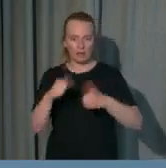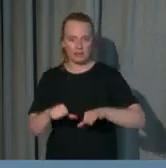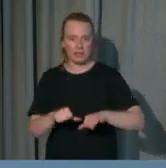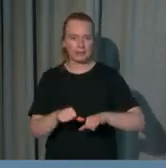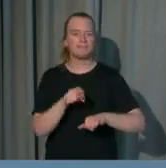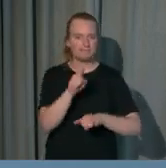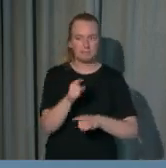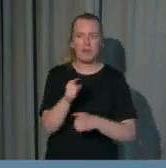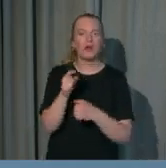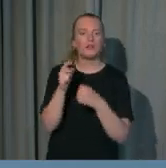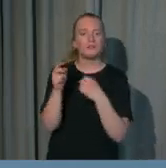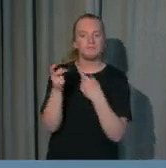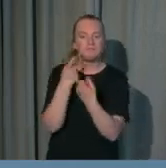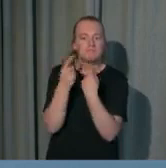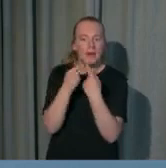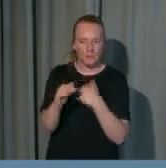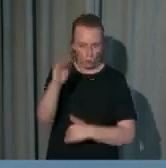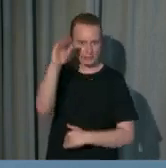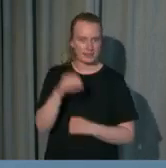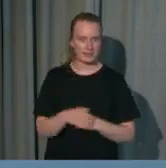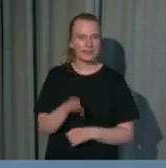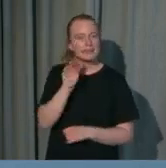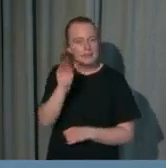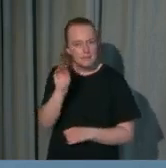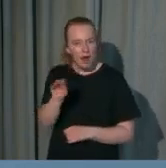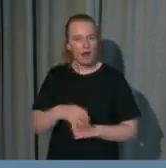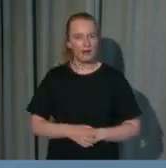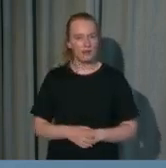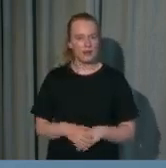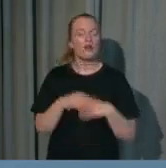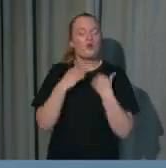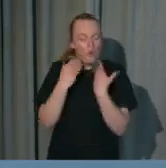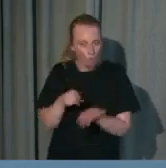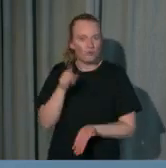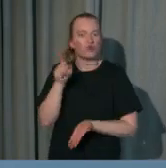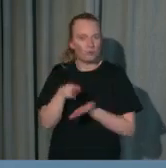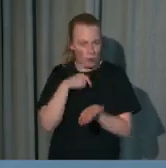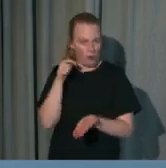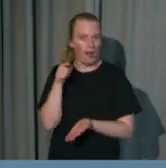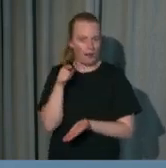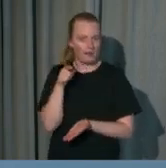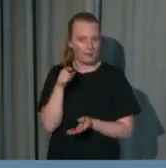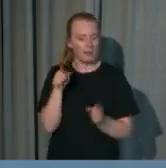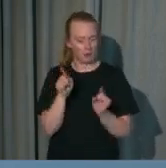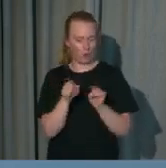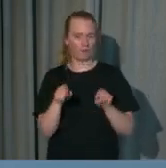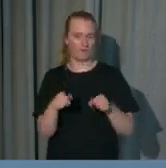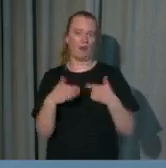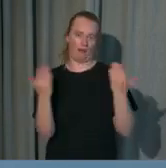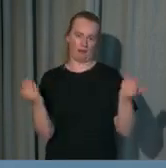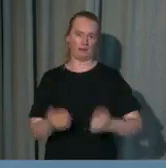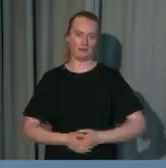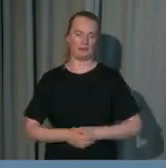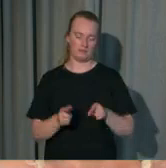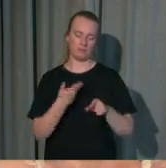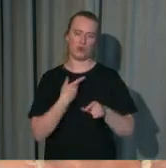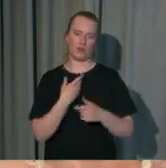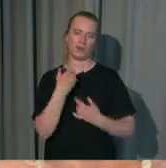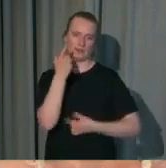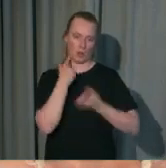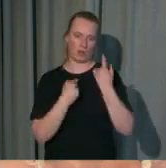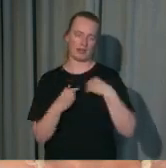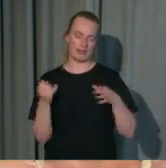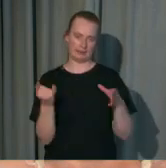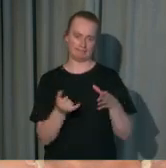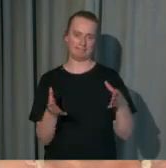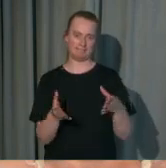voksen. Ta kontakt. Si fra. Det lov å stille spørsmål på en dag som fyller så mange med sorg.